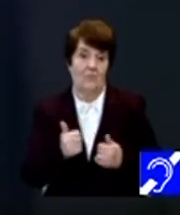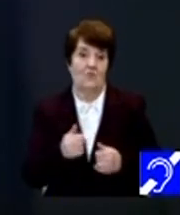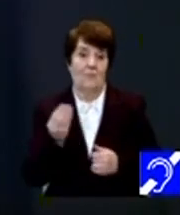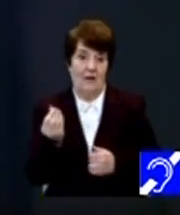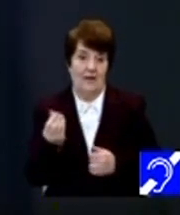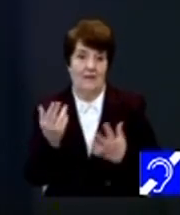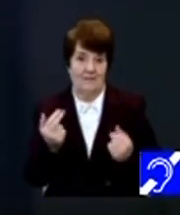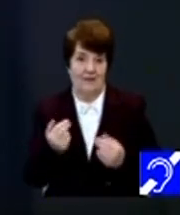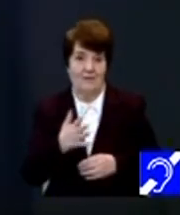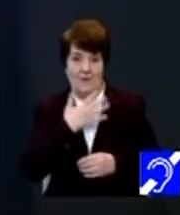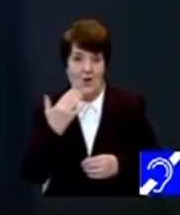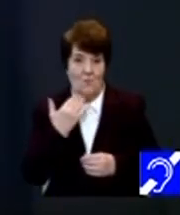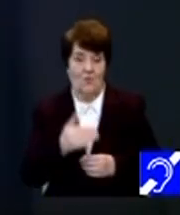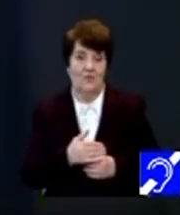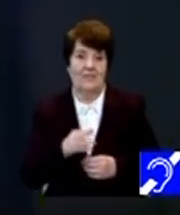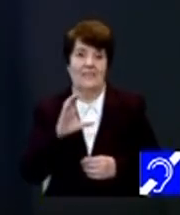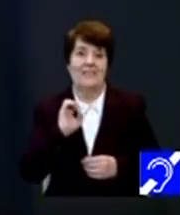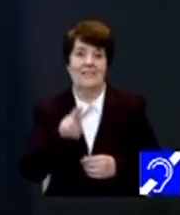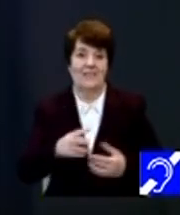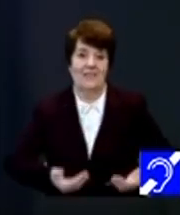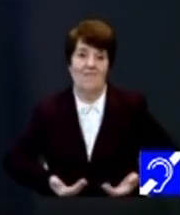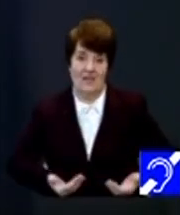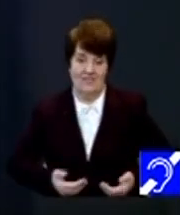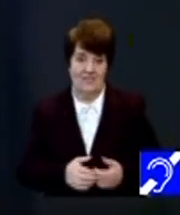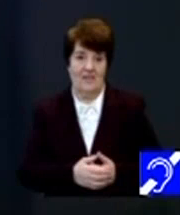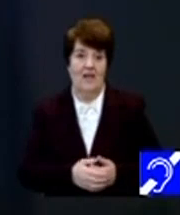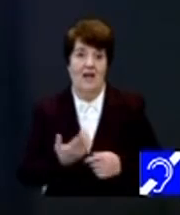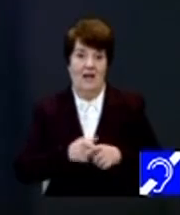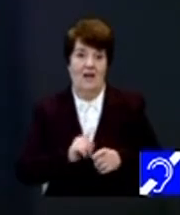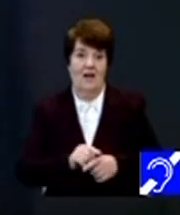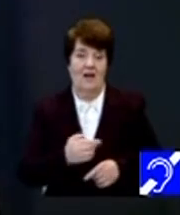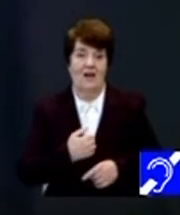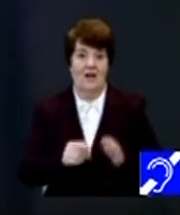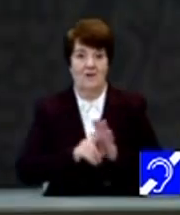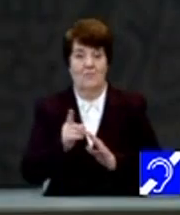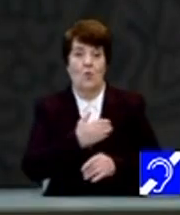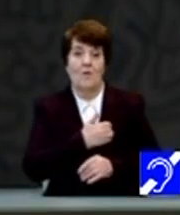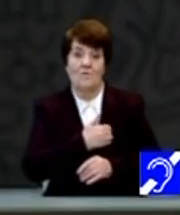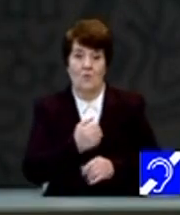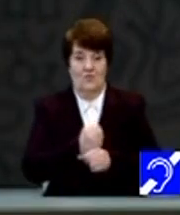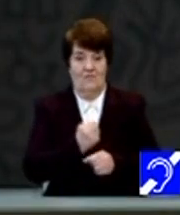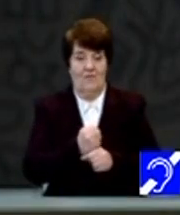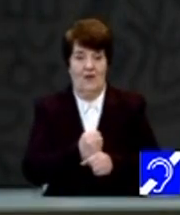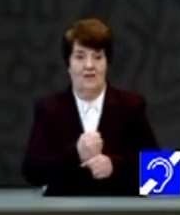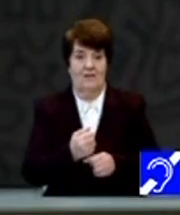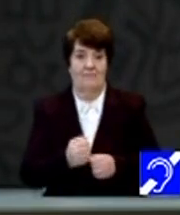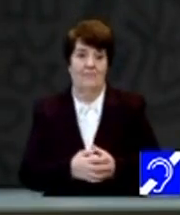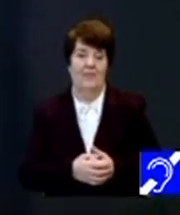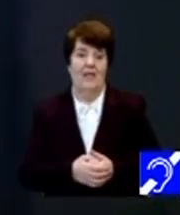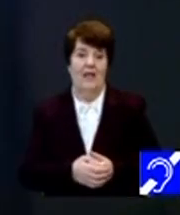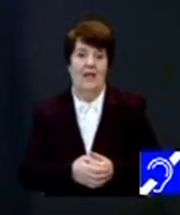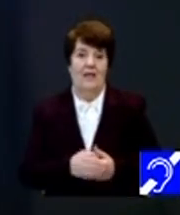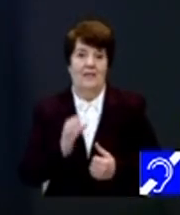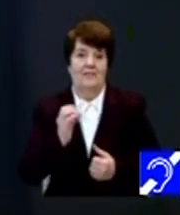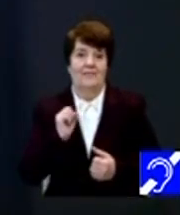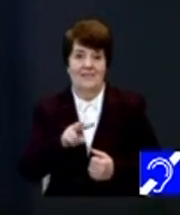dacă nu suntem profitabili, dispărem. Dar mai mult, cum ți-am spus, stilul de viață. Eu am un stil de viață care mi l-am setat cum am vrut eu. Ce ține de visul